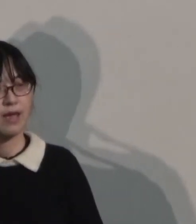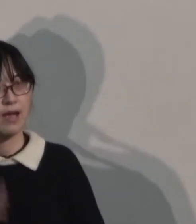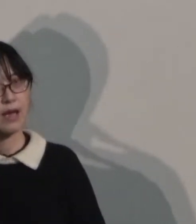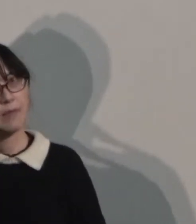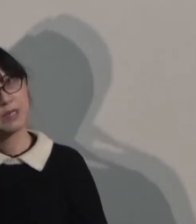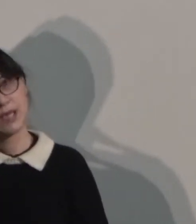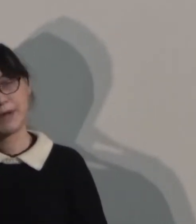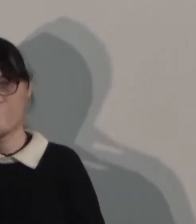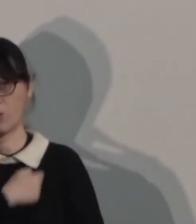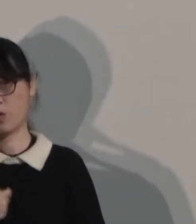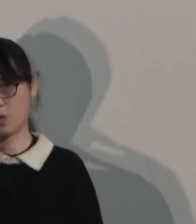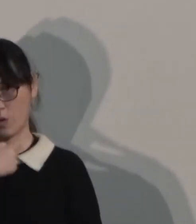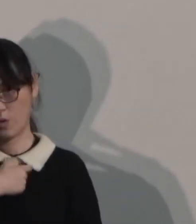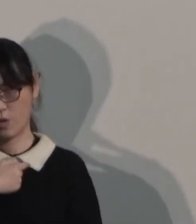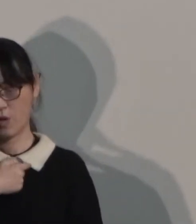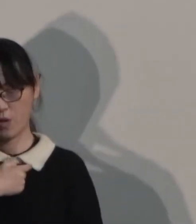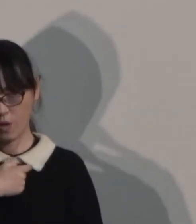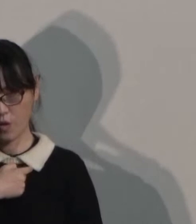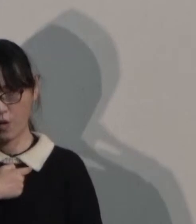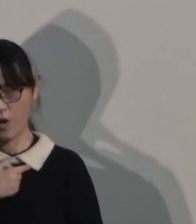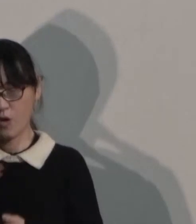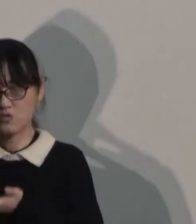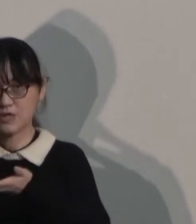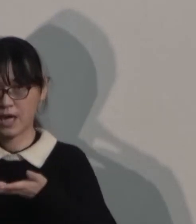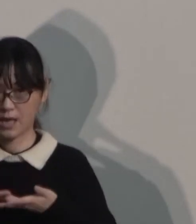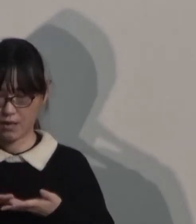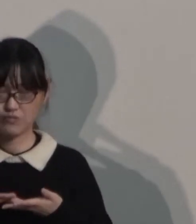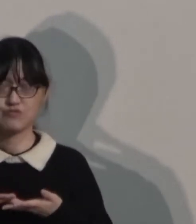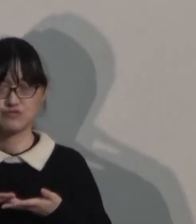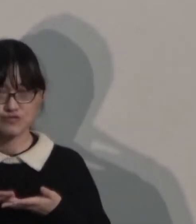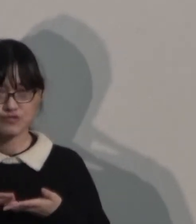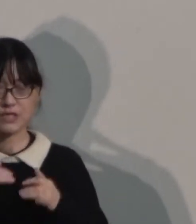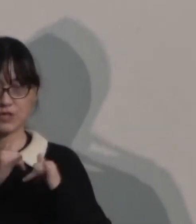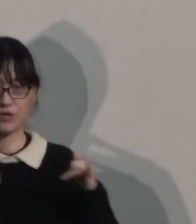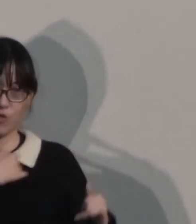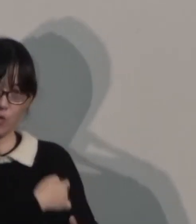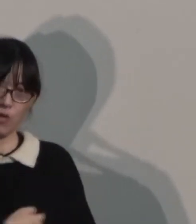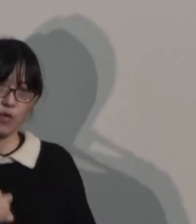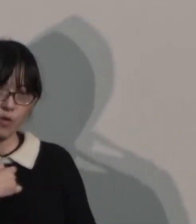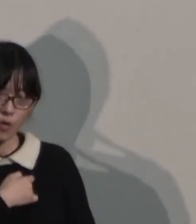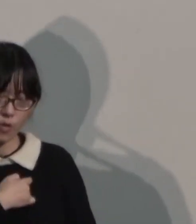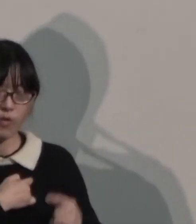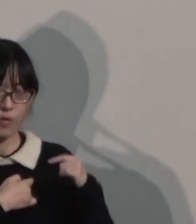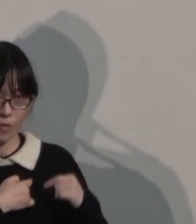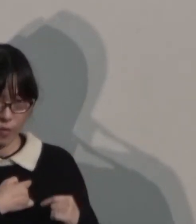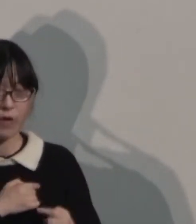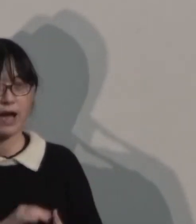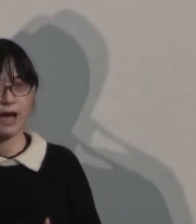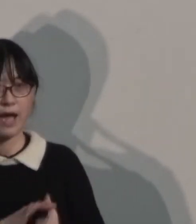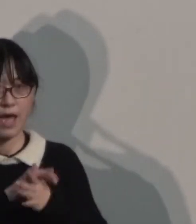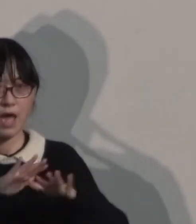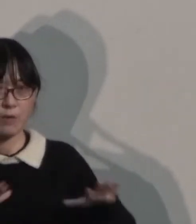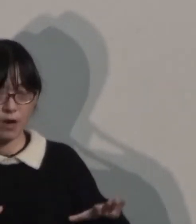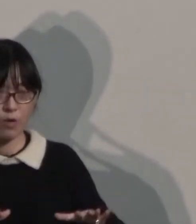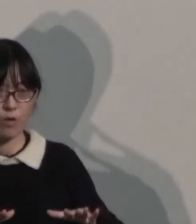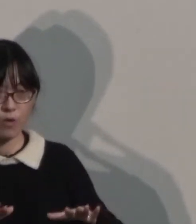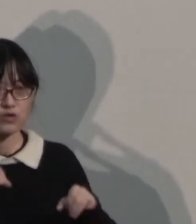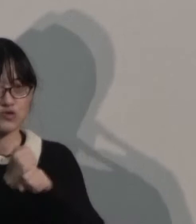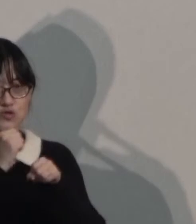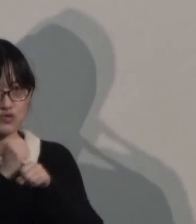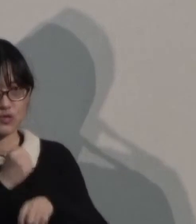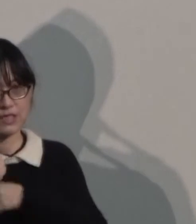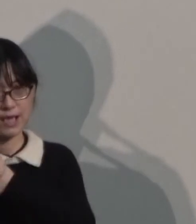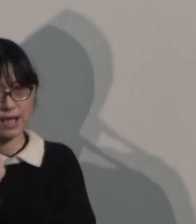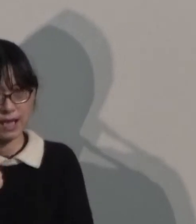神様の心を受け入れる人の心こそ平和を生み出す力であるということを心に